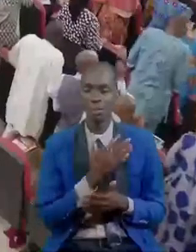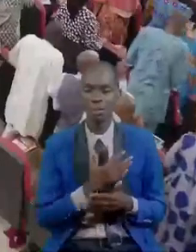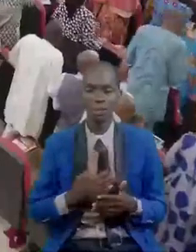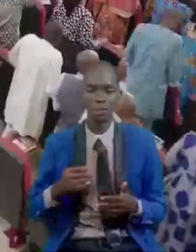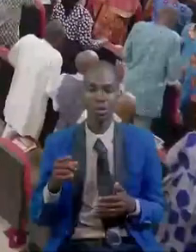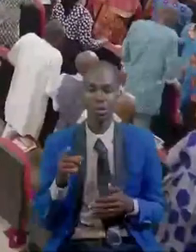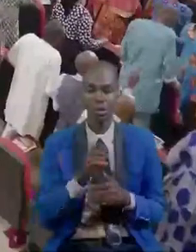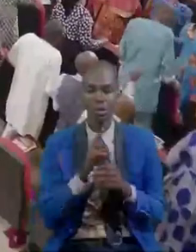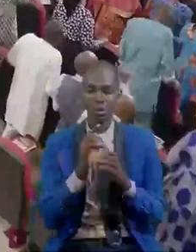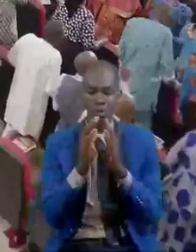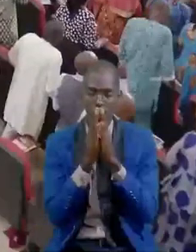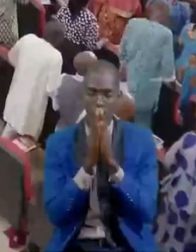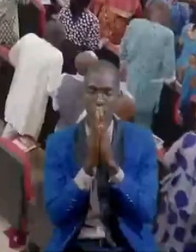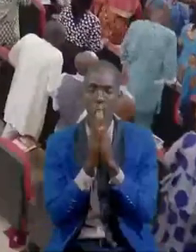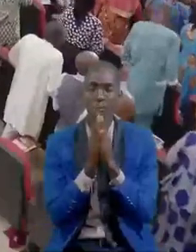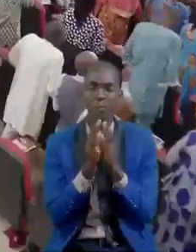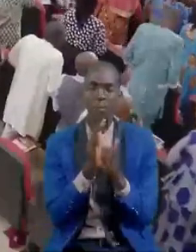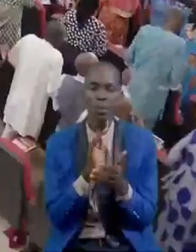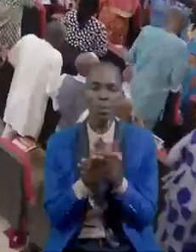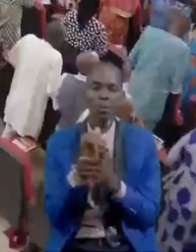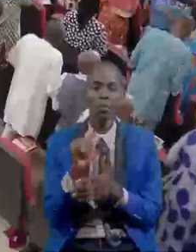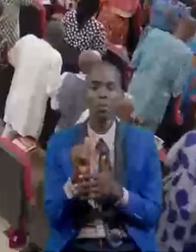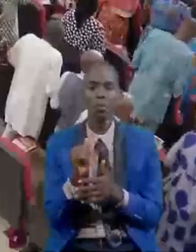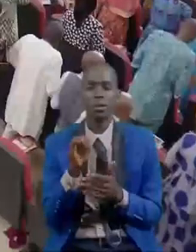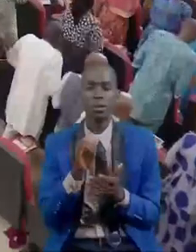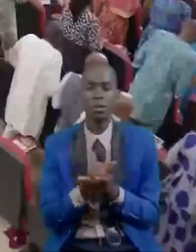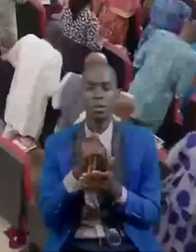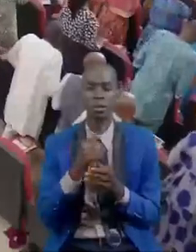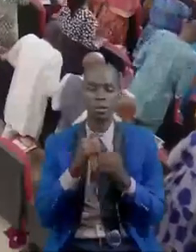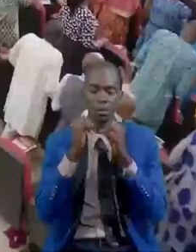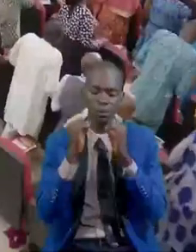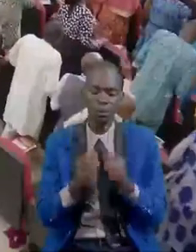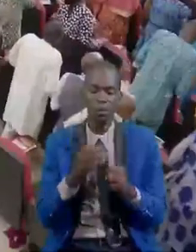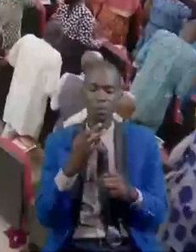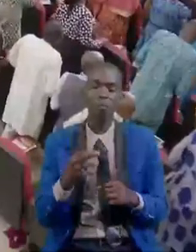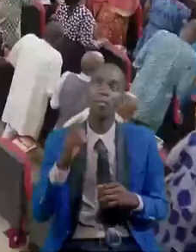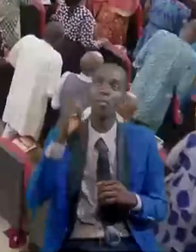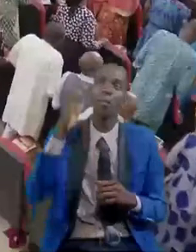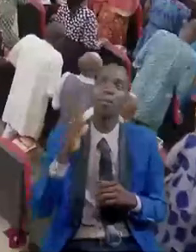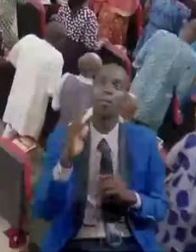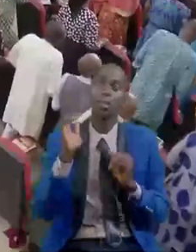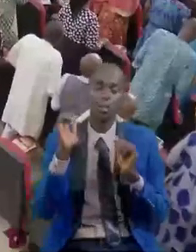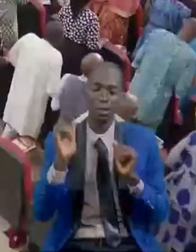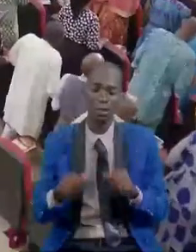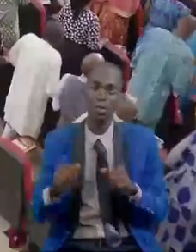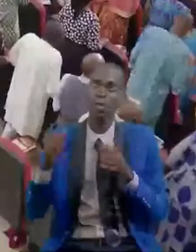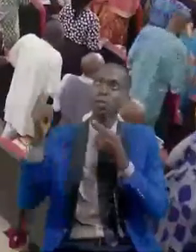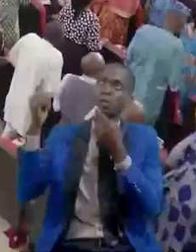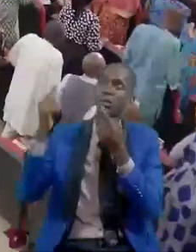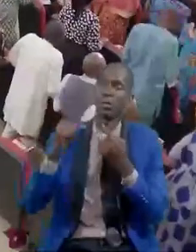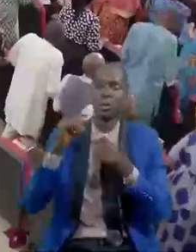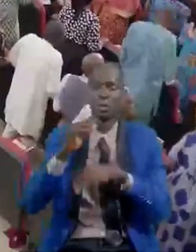et croire que la puissance de Dieu peut